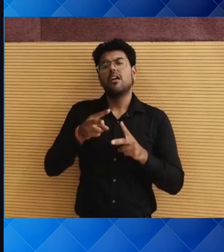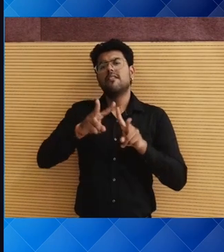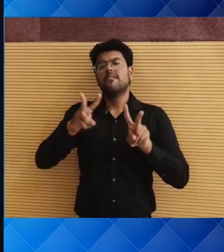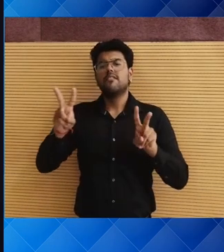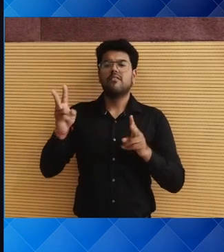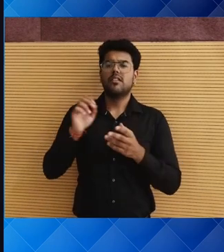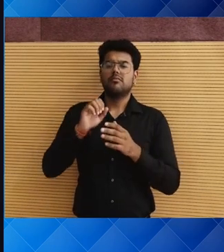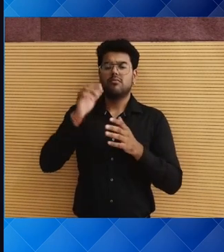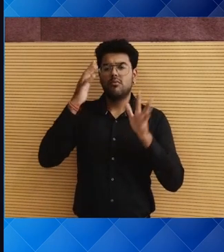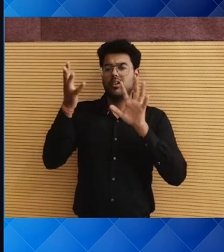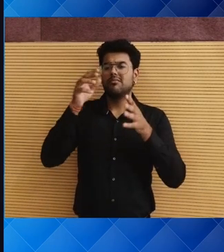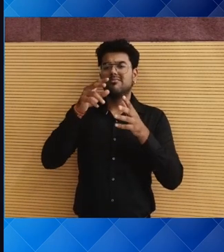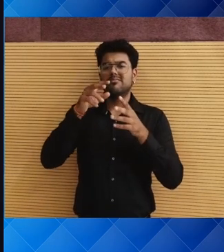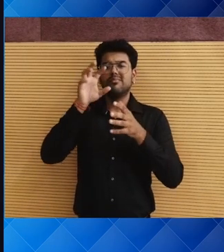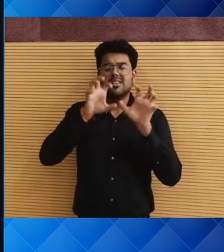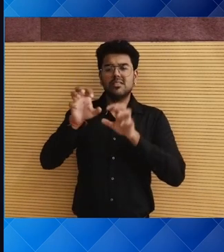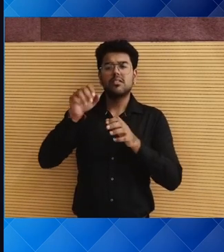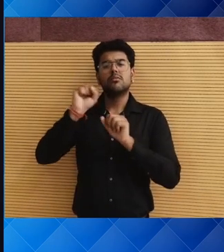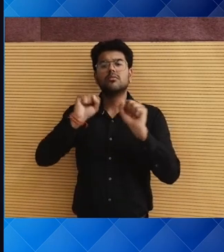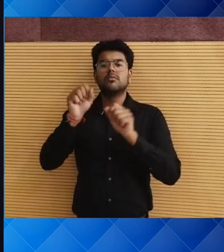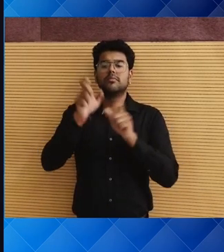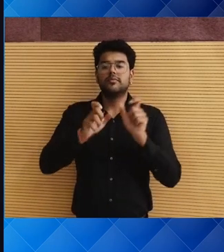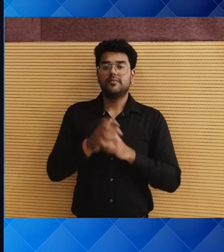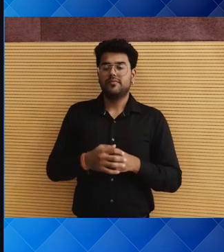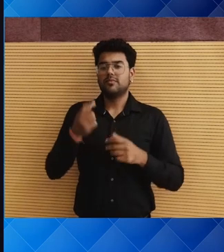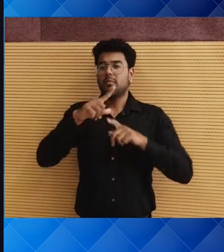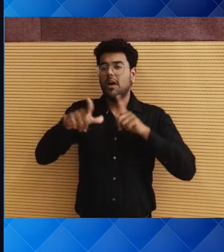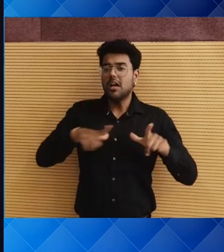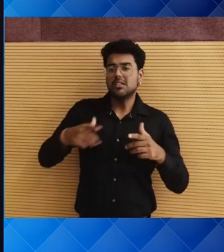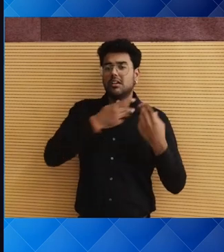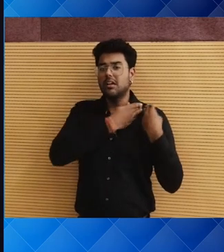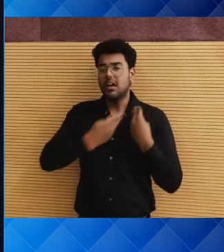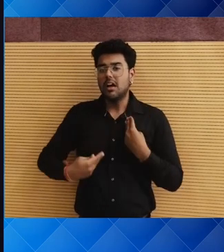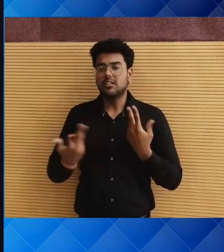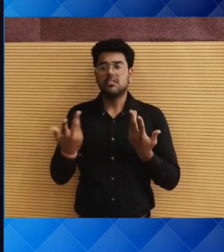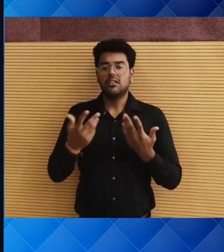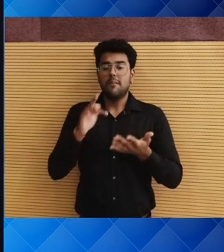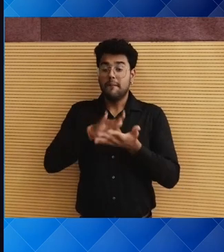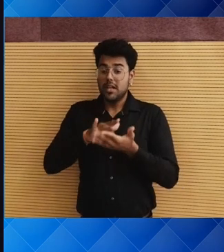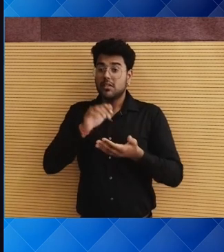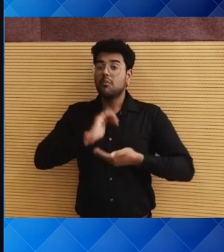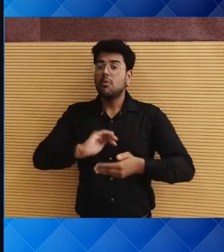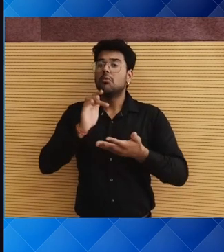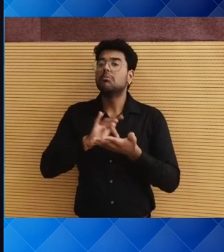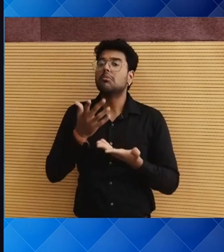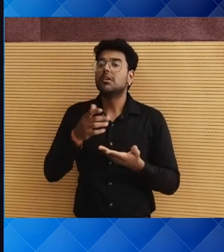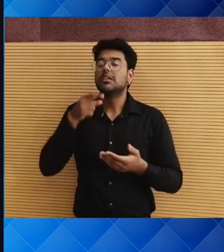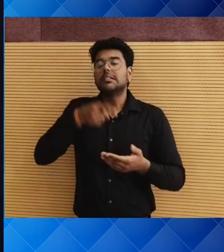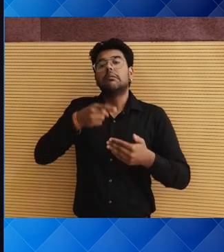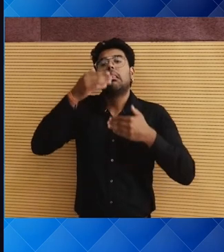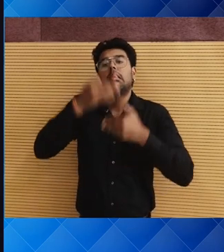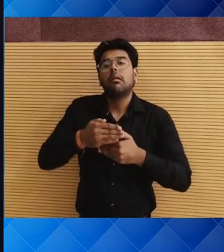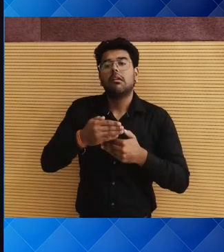के नागरिक होते हैं। समाज जब भाषा प्रांत जाति स्थानीयतावाद उसमें से फंस रहा